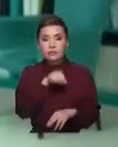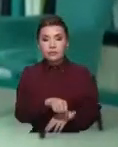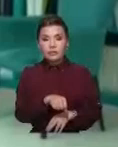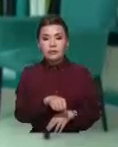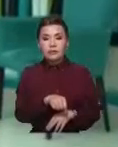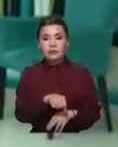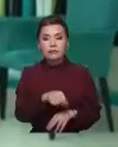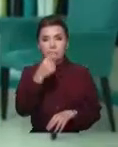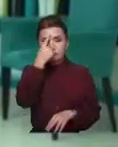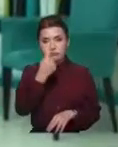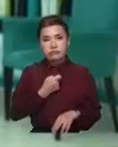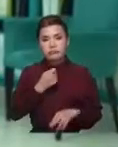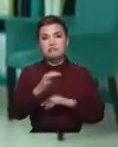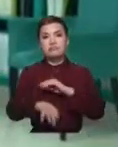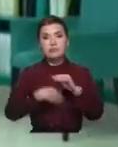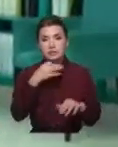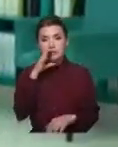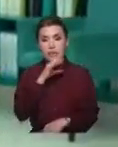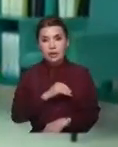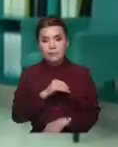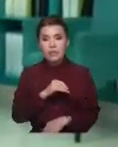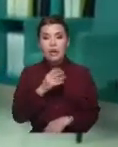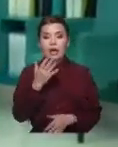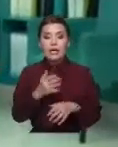оны хабарлап береді. Үстіндегі екі